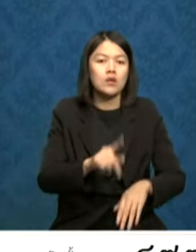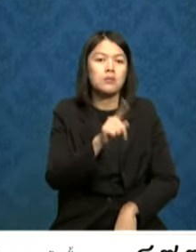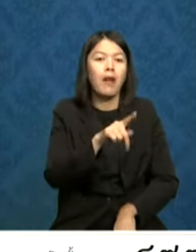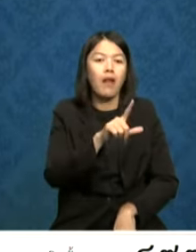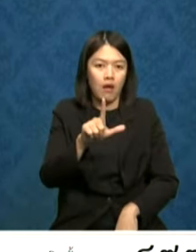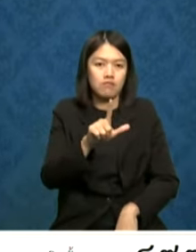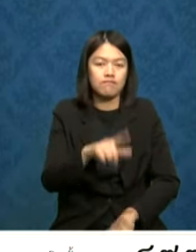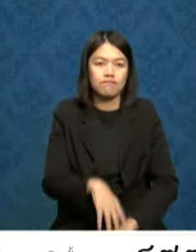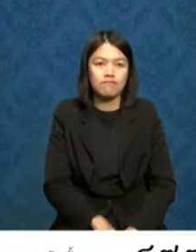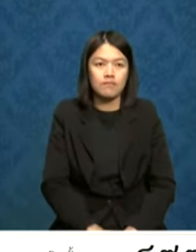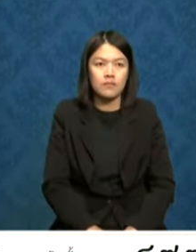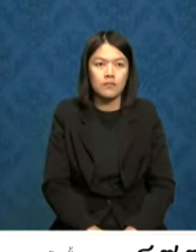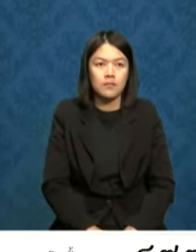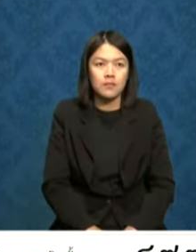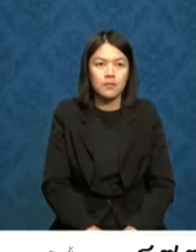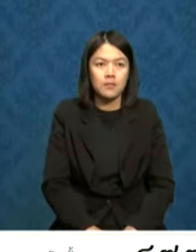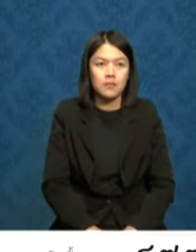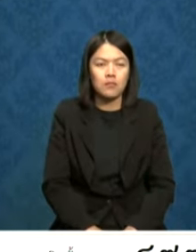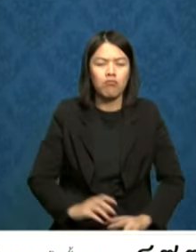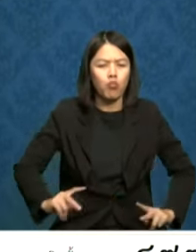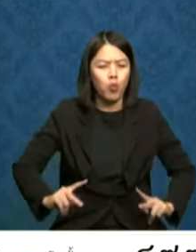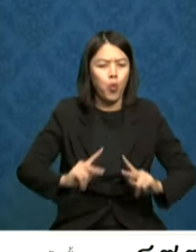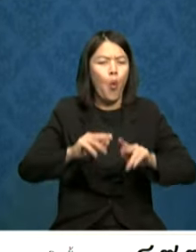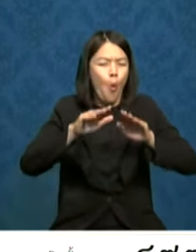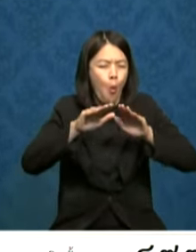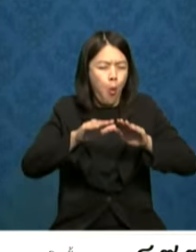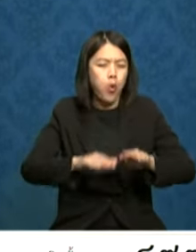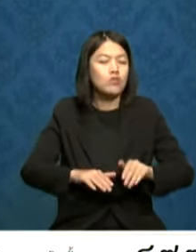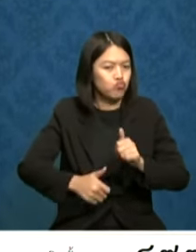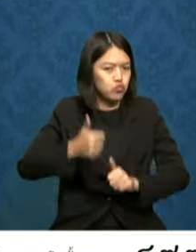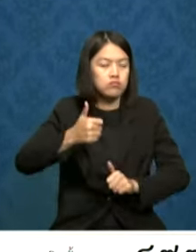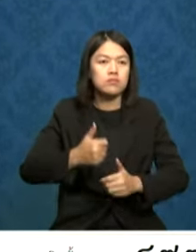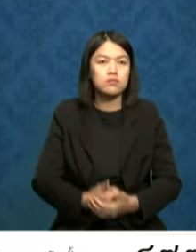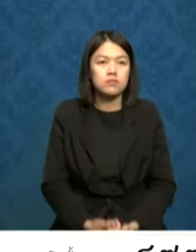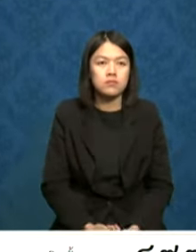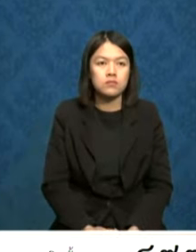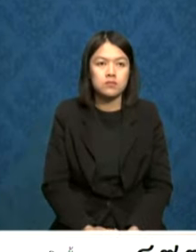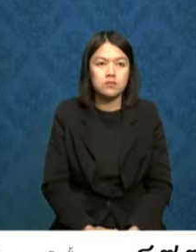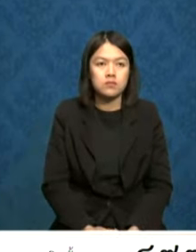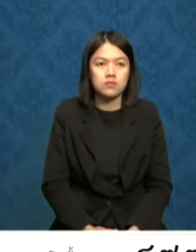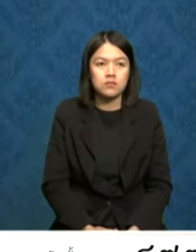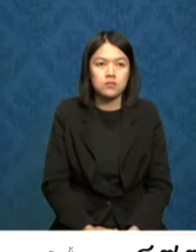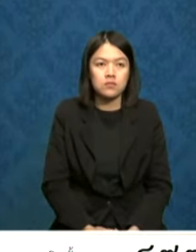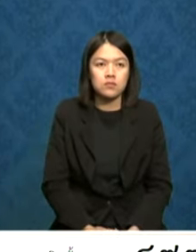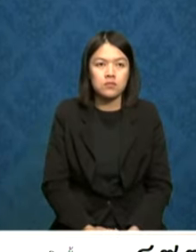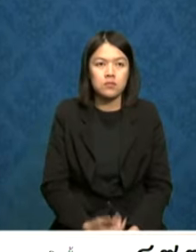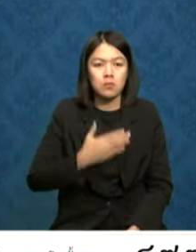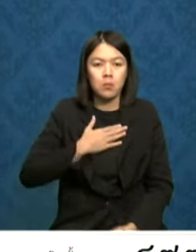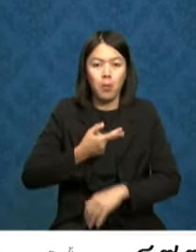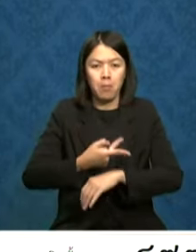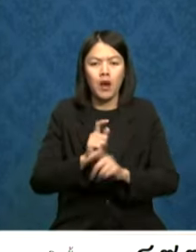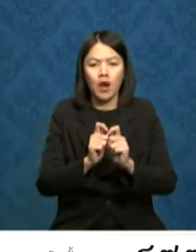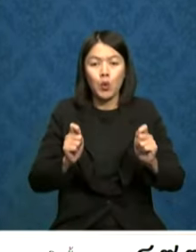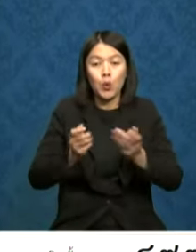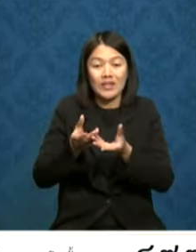ล้านนะครับผมว่าน่าจะเป็นกระทรวงที่โดนปรับรดมากที่สุดนะครับผมเป็นประธานอานุที่